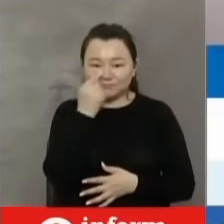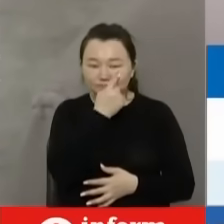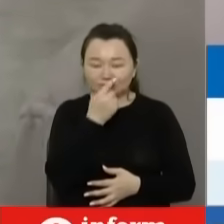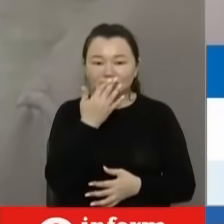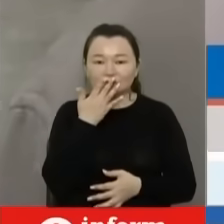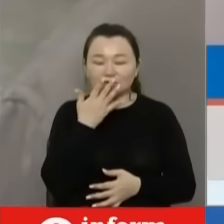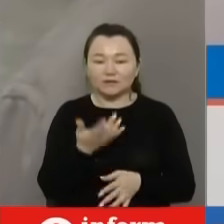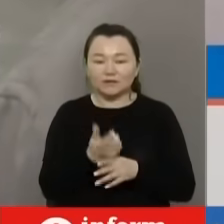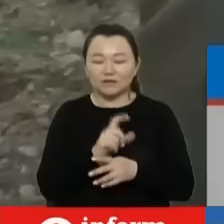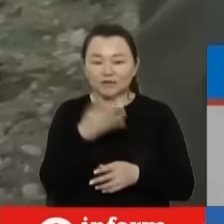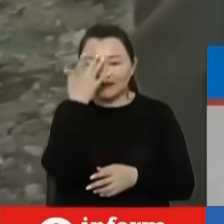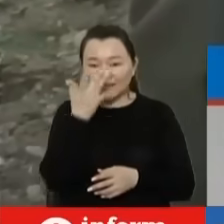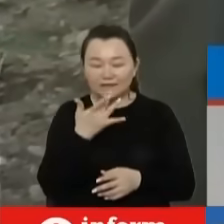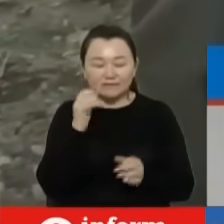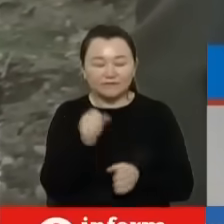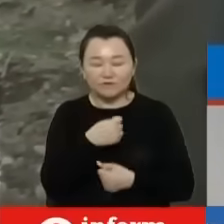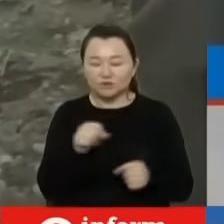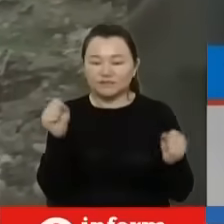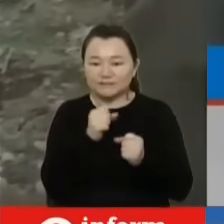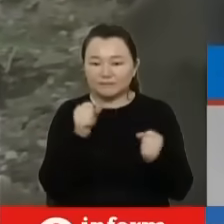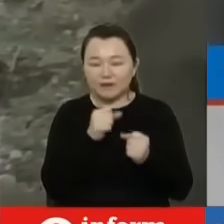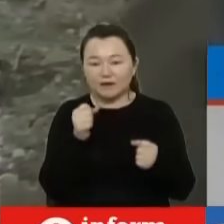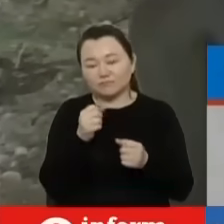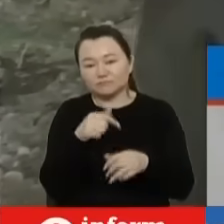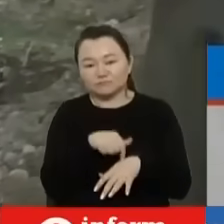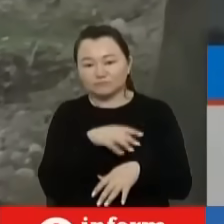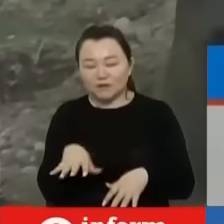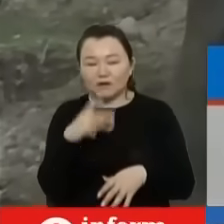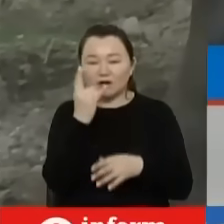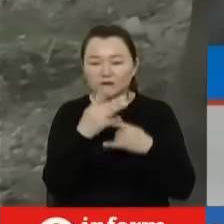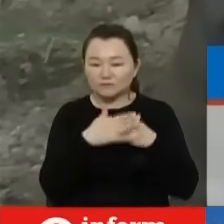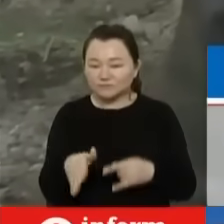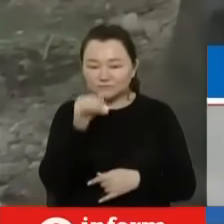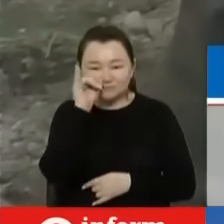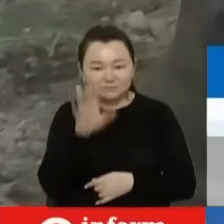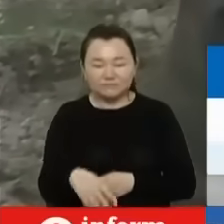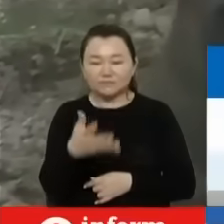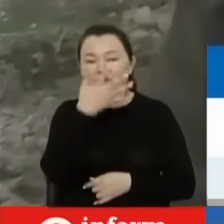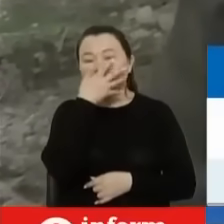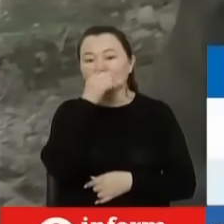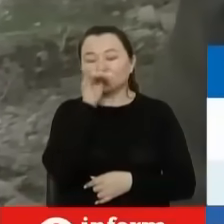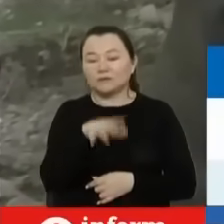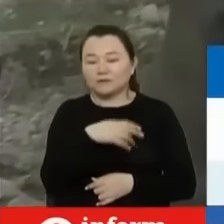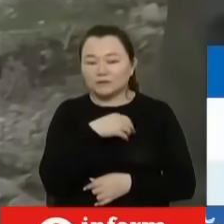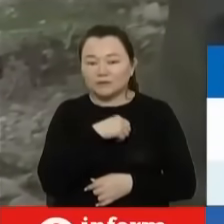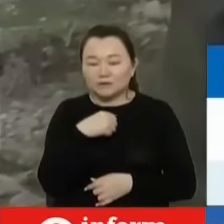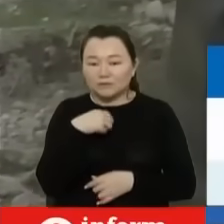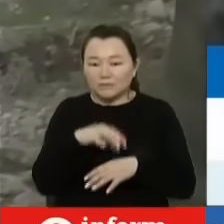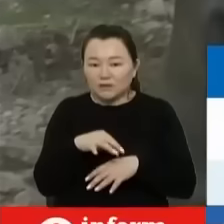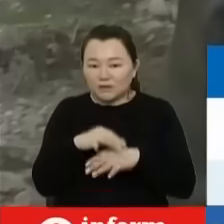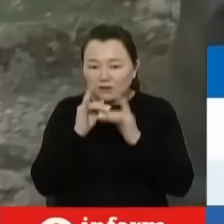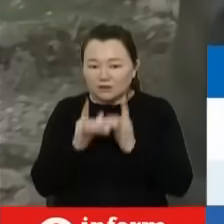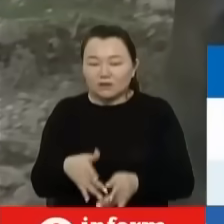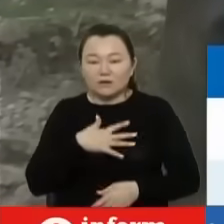Енді қыста білмейді аса. Бұл терезені аша алмайтын болдық. Барлығы да түсіп, мен лично өзім жатып шықтым. Есікпен